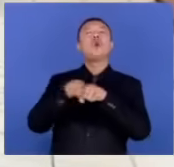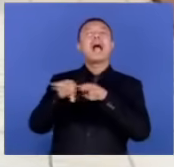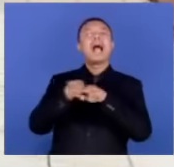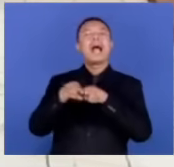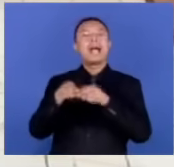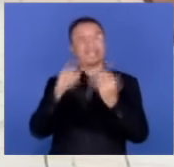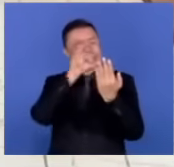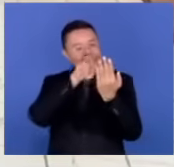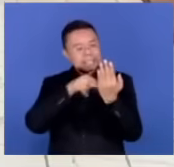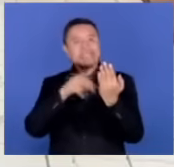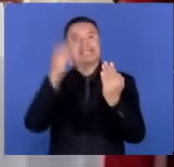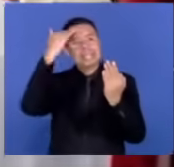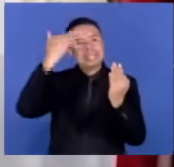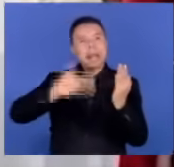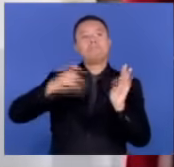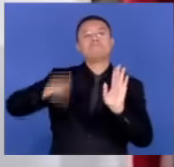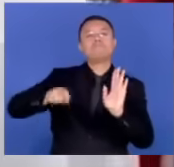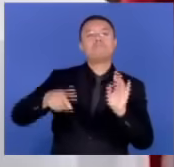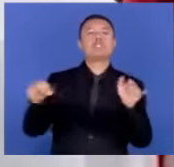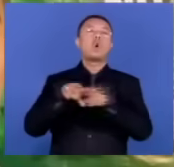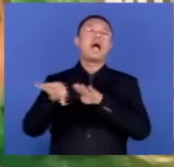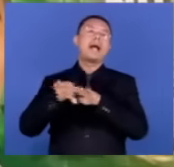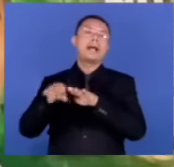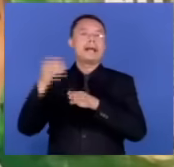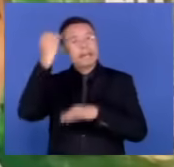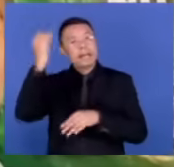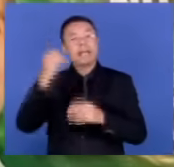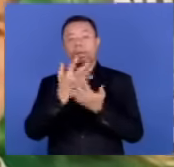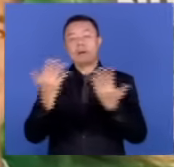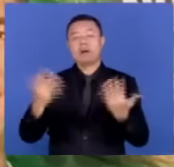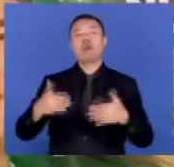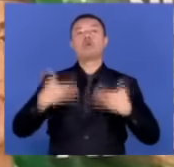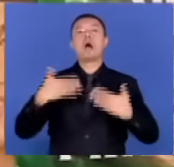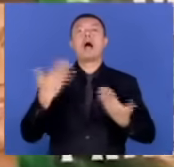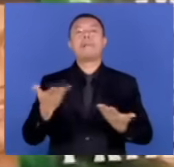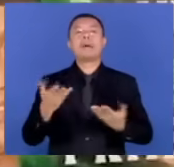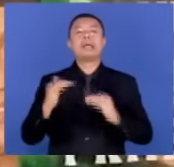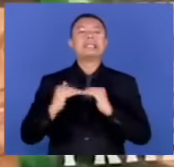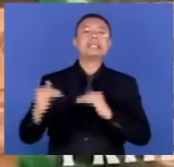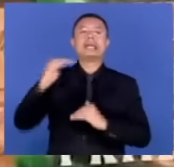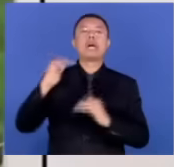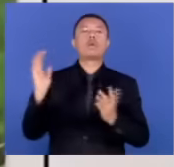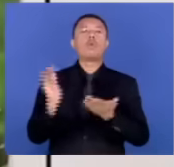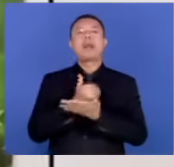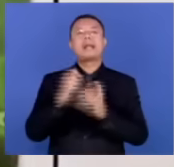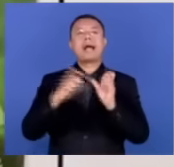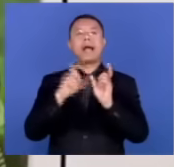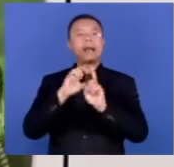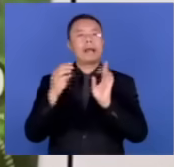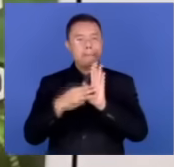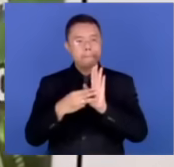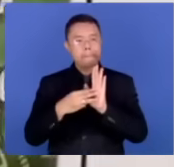Islam. Salah satu gagasan dan program Prabowo Gibran yang sangat disukai oleh para kiai adalah meningkatkan kualitas SDM tanah